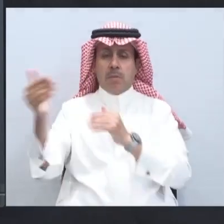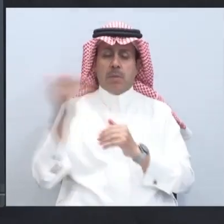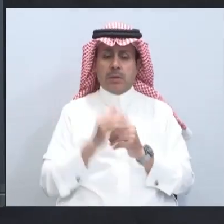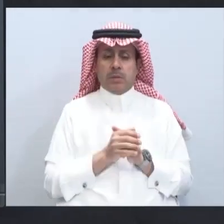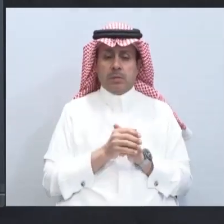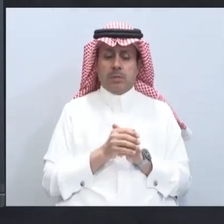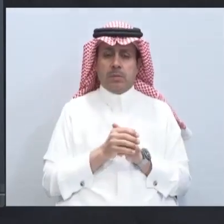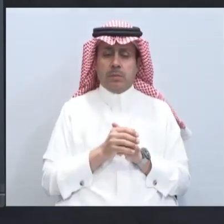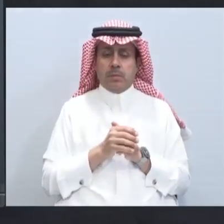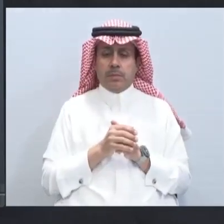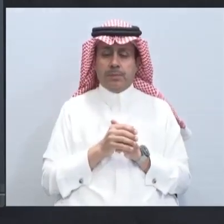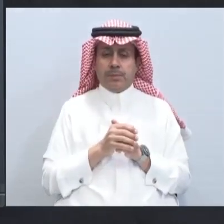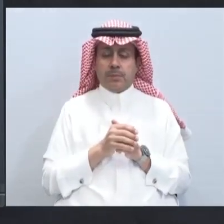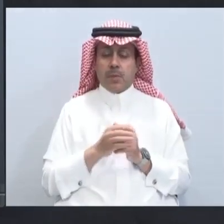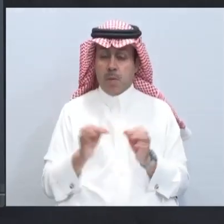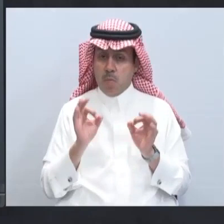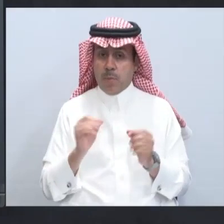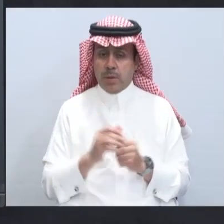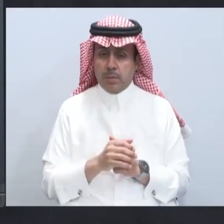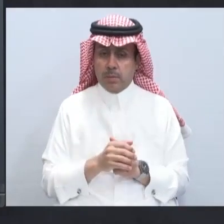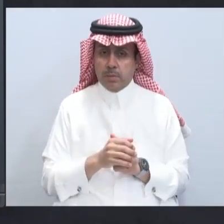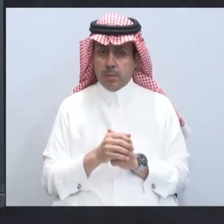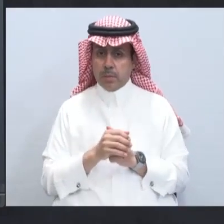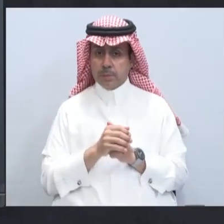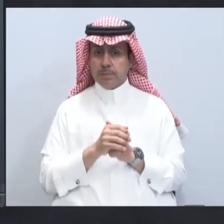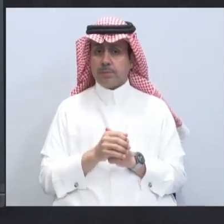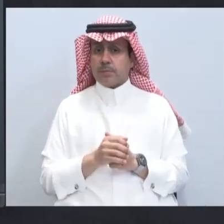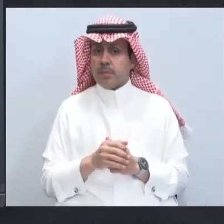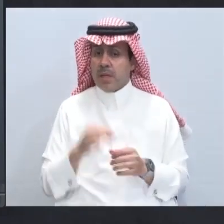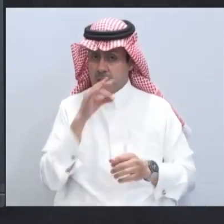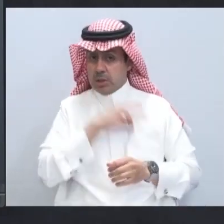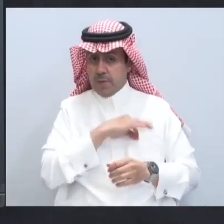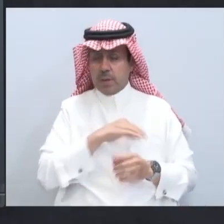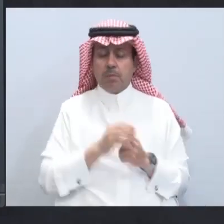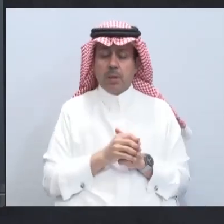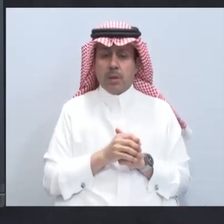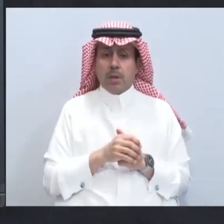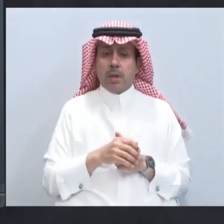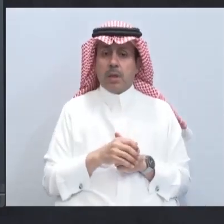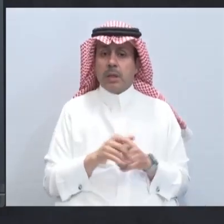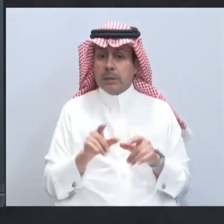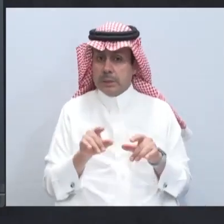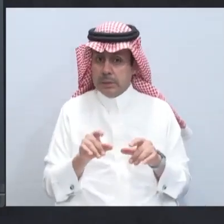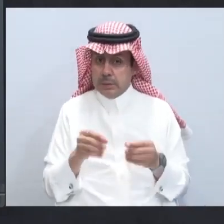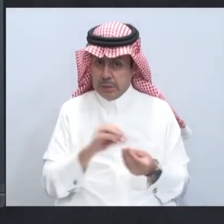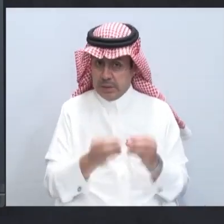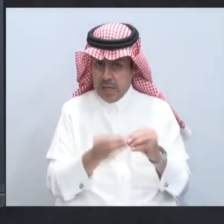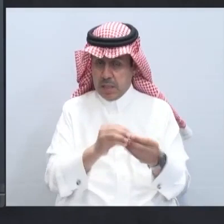هنا اصبح بالامكان يعني الاستفاده من هذه التقنيات